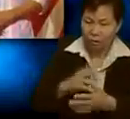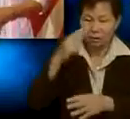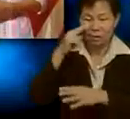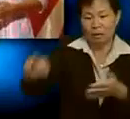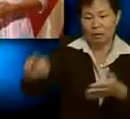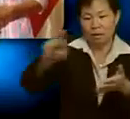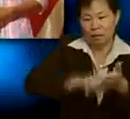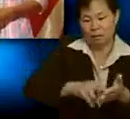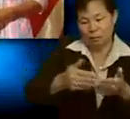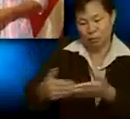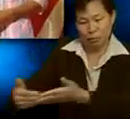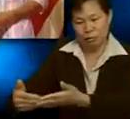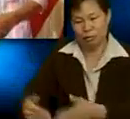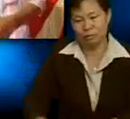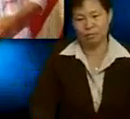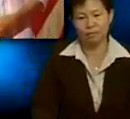kita saksikan laporan seterusnya?